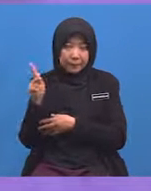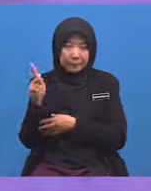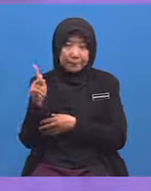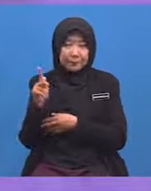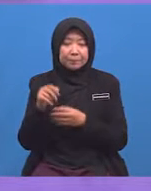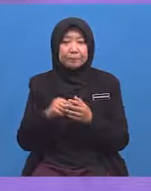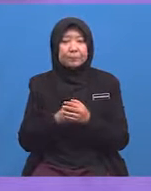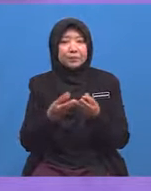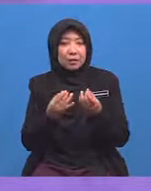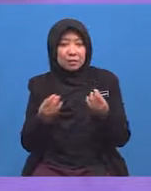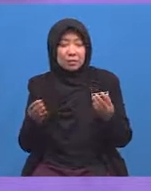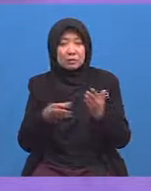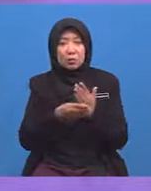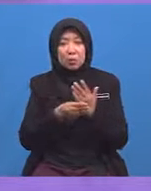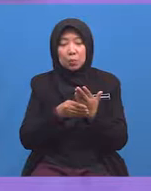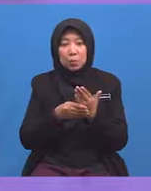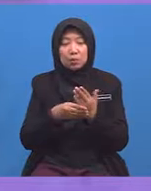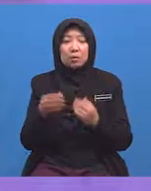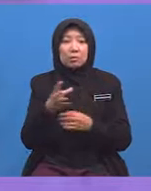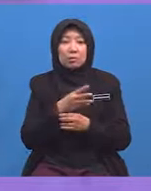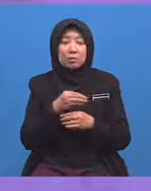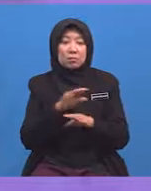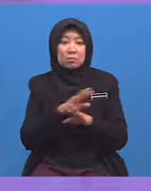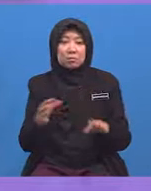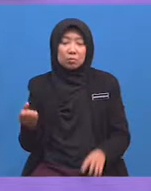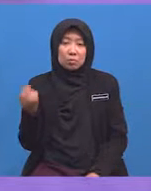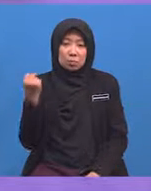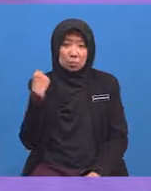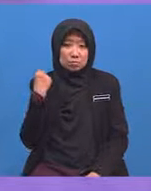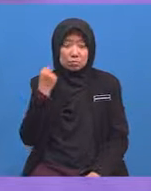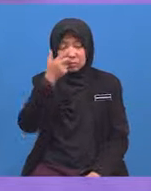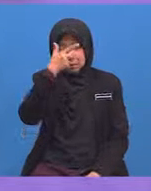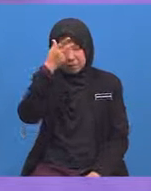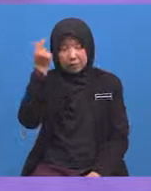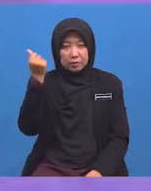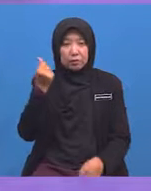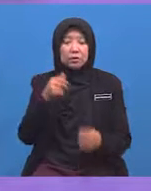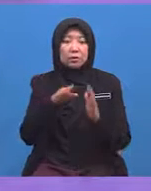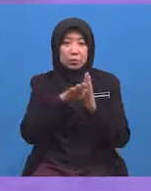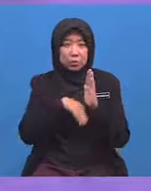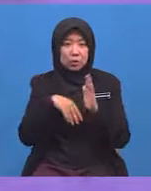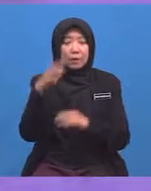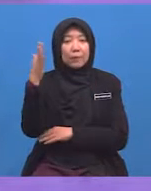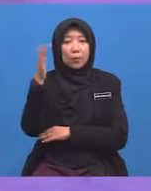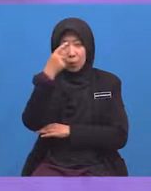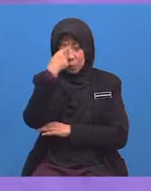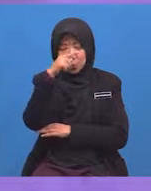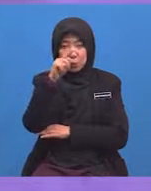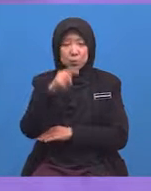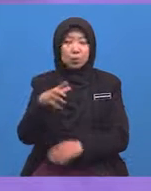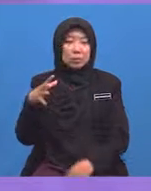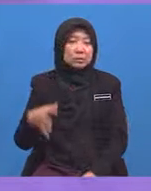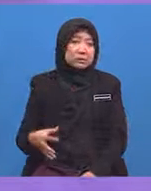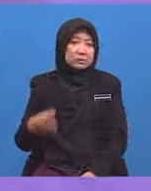struktur tanah menjadi longgar dan tidak kuat kerana kekurangan pokok untuk